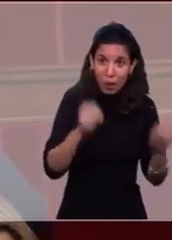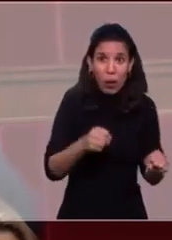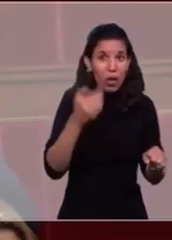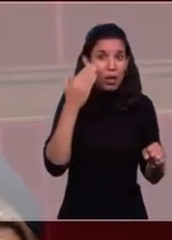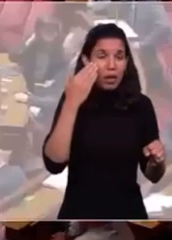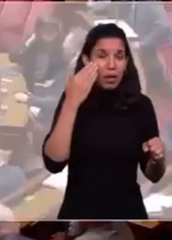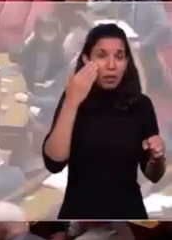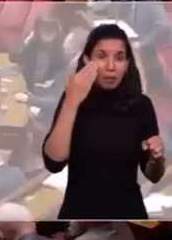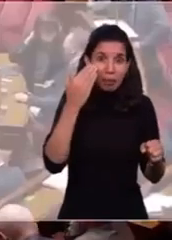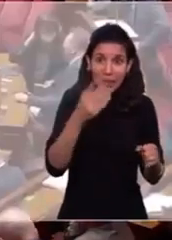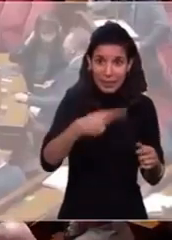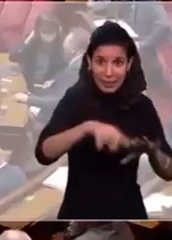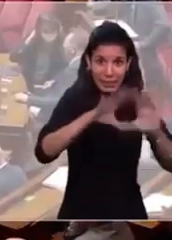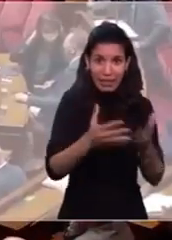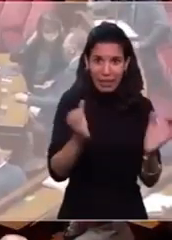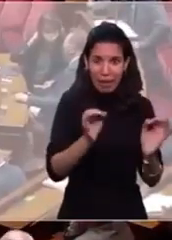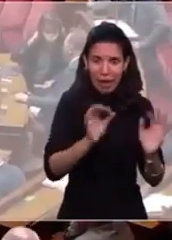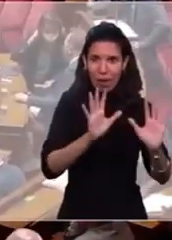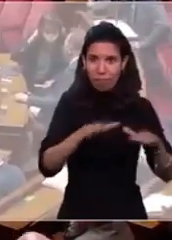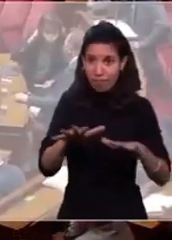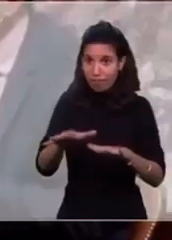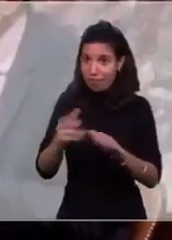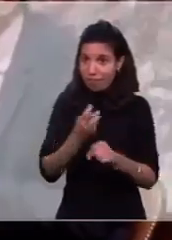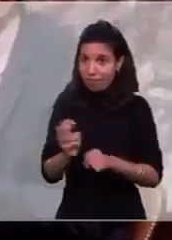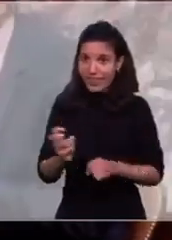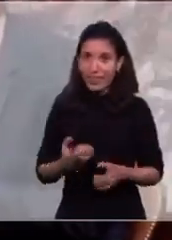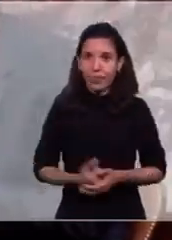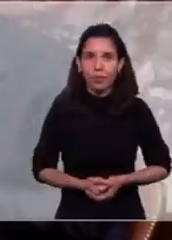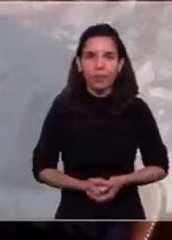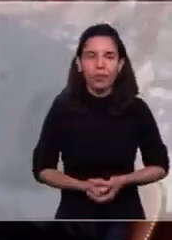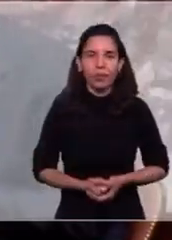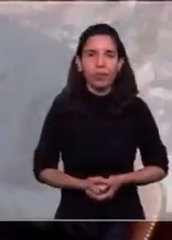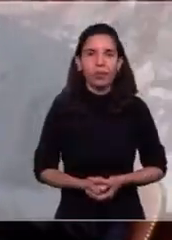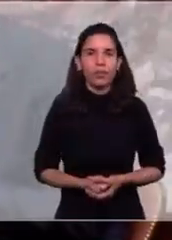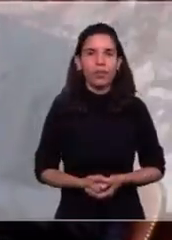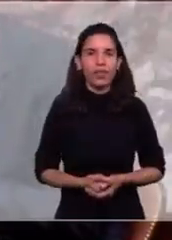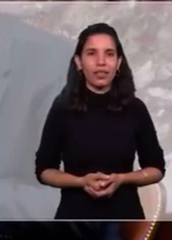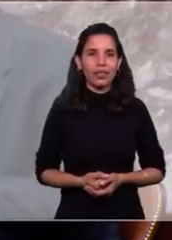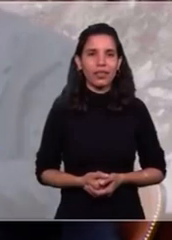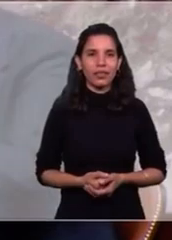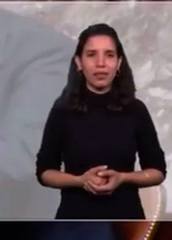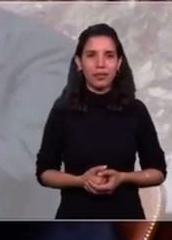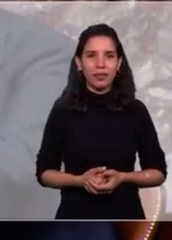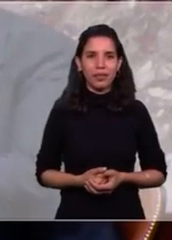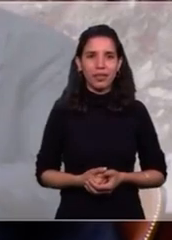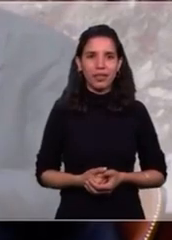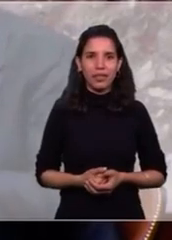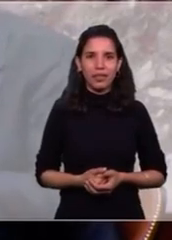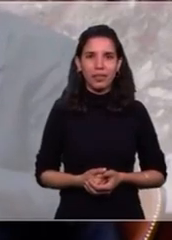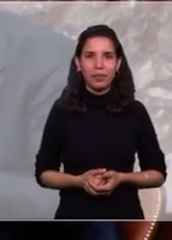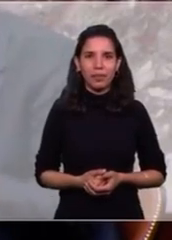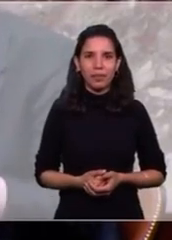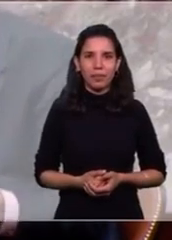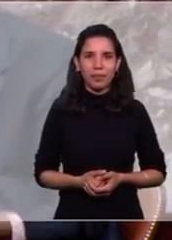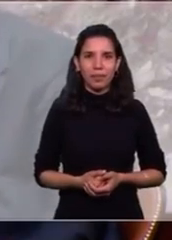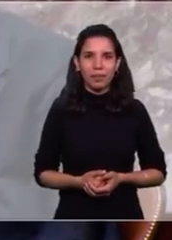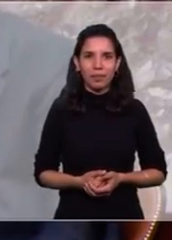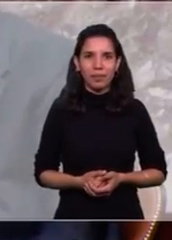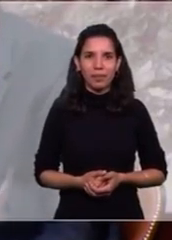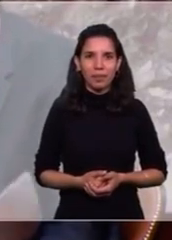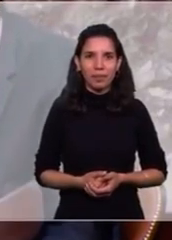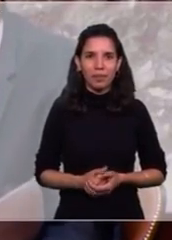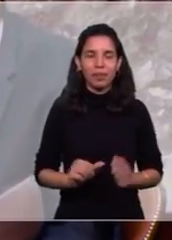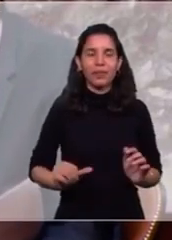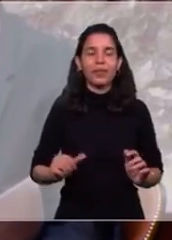rue. Merci. La parole est à madame Barbara Pompili, ministre de la Transition